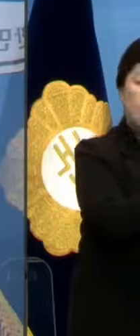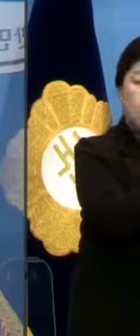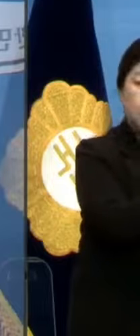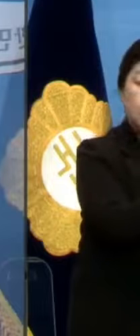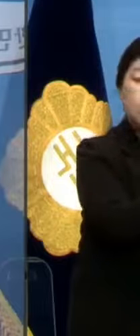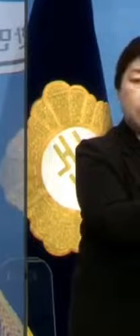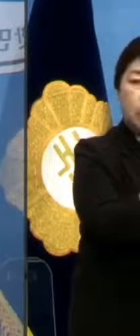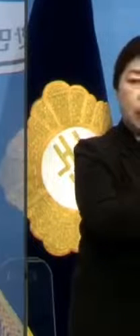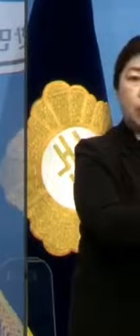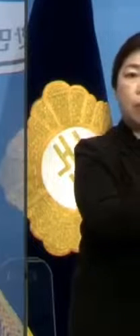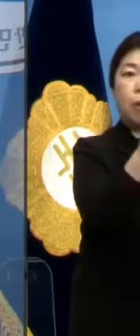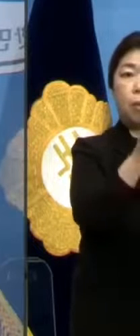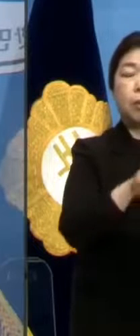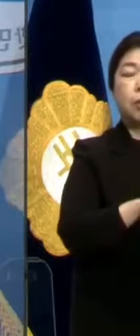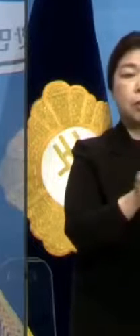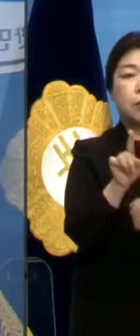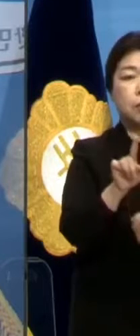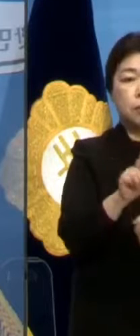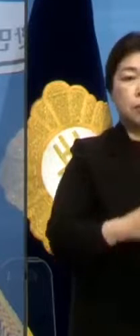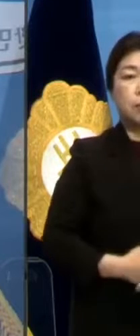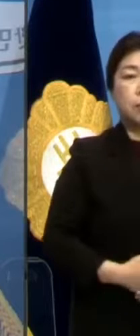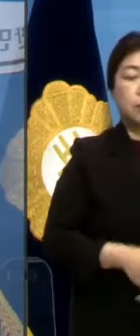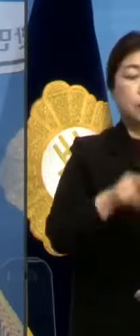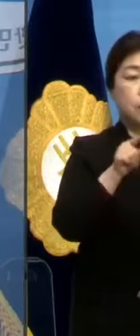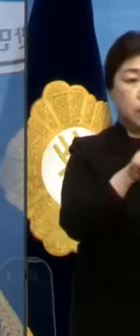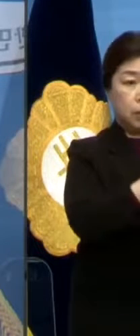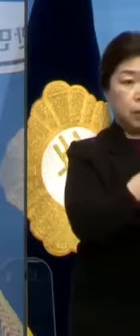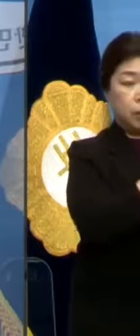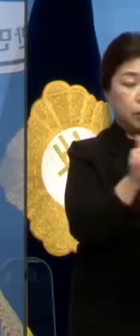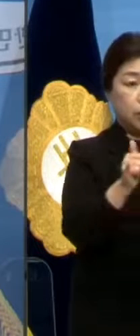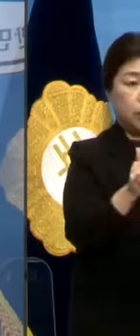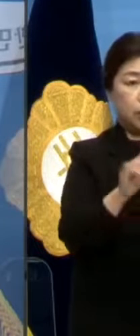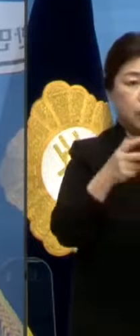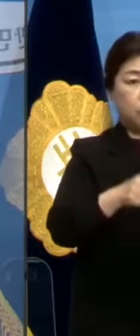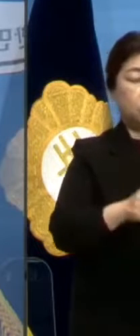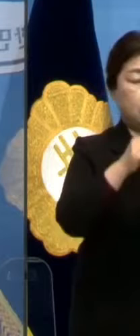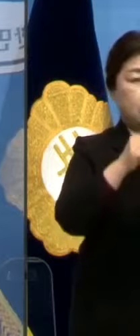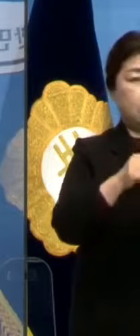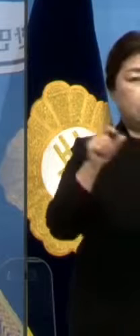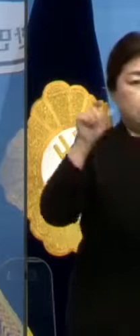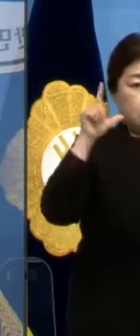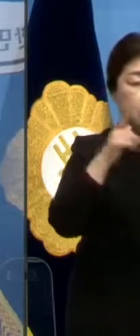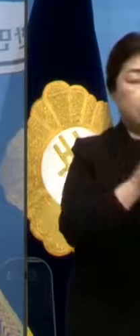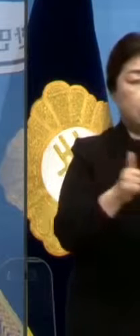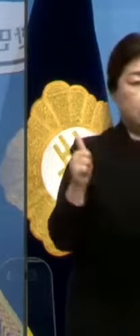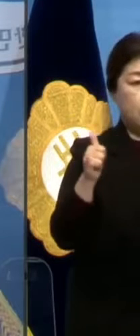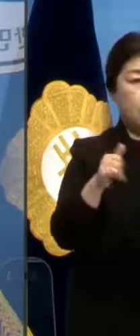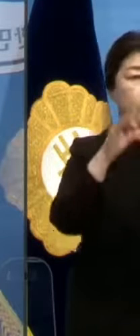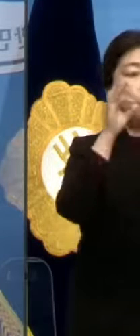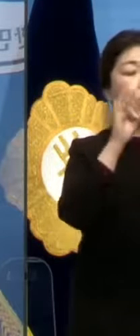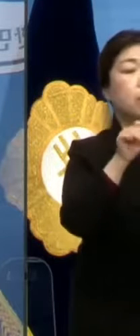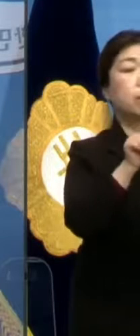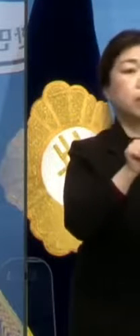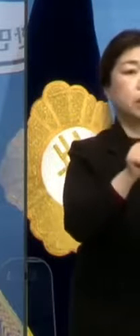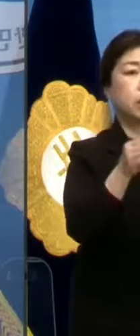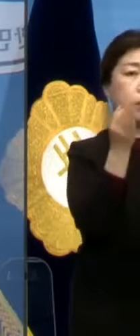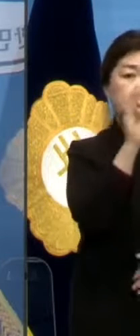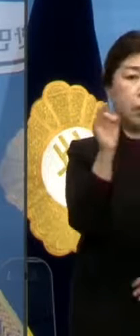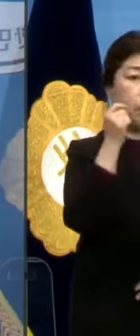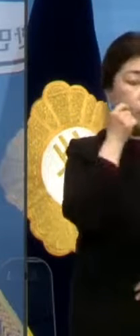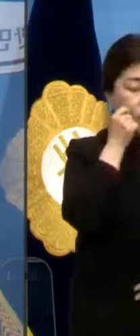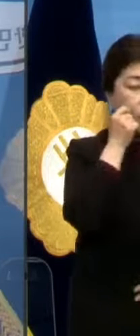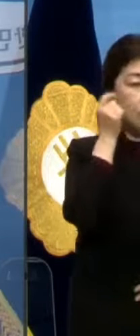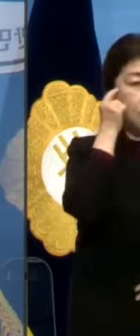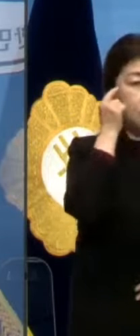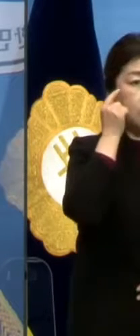통합, 그리고 이런 분들을 국의 전사로 모시는 이러한 발상, 이것이 용납될 수 있는 일이라고 생각합니까?